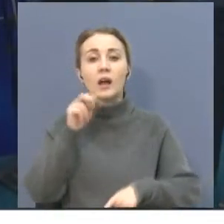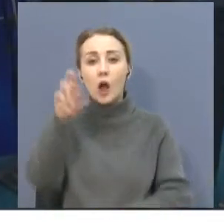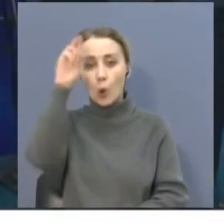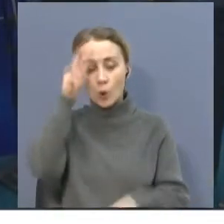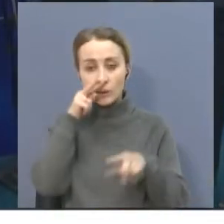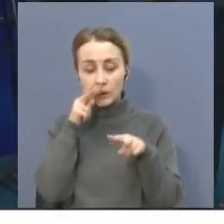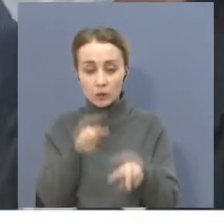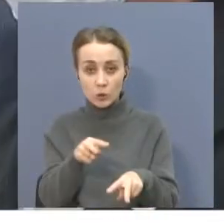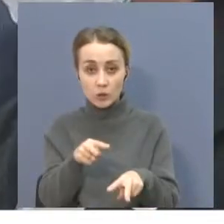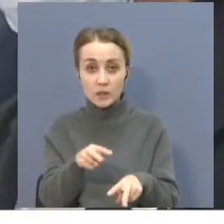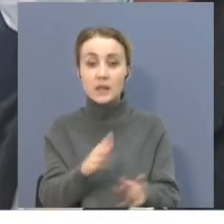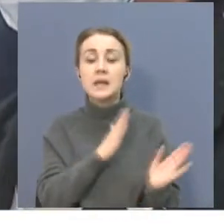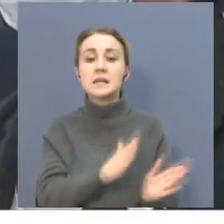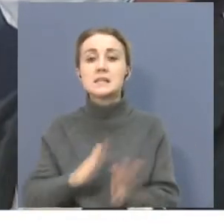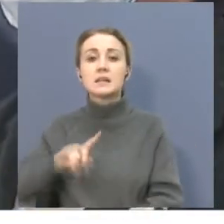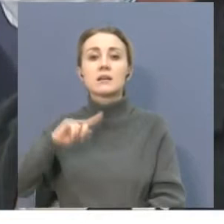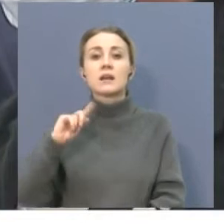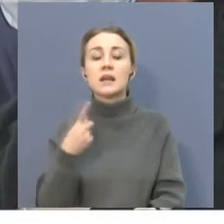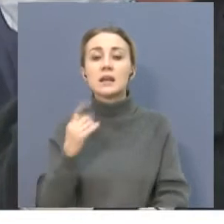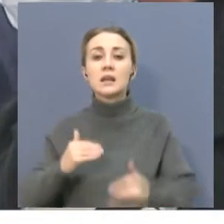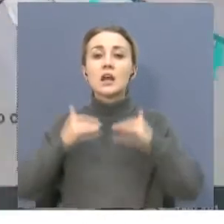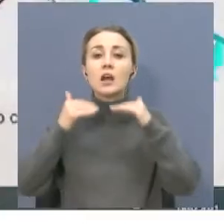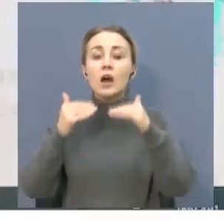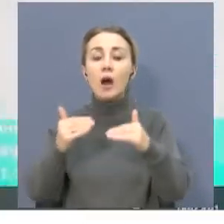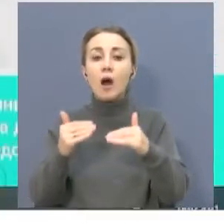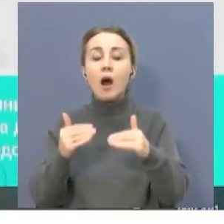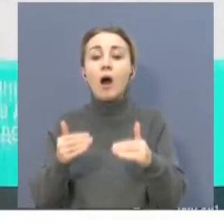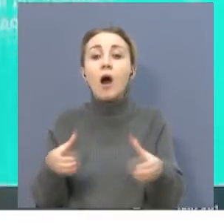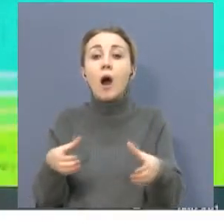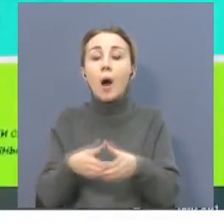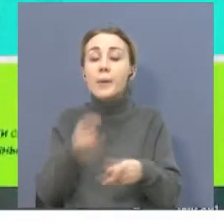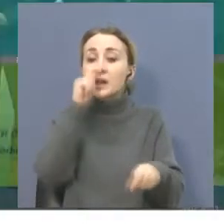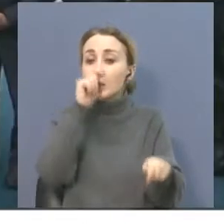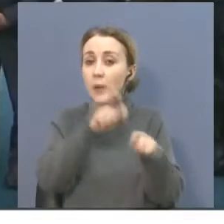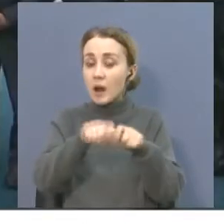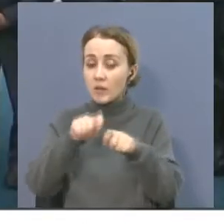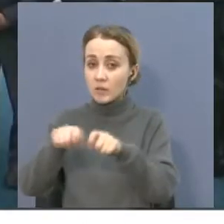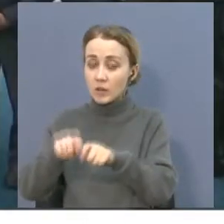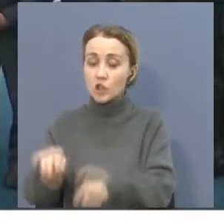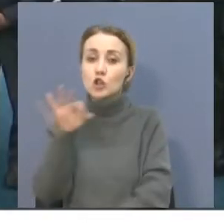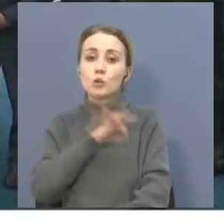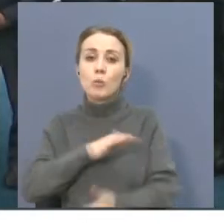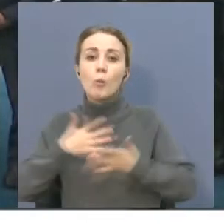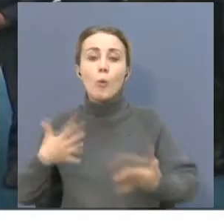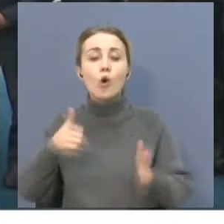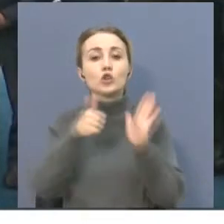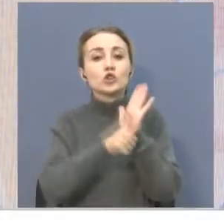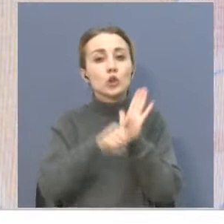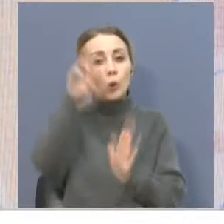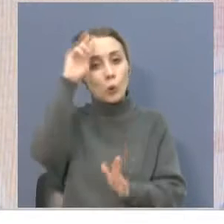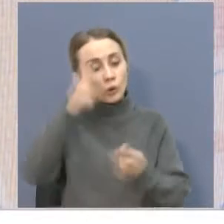орган пайдаланады. Жүйе кәсіпкерлерді бақылаушылар тарапынан негізсіз қысымнан қорғаудың негізгі құралы болмақ. Осы арқылы